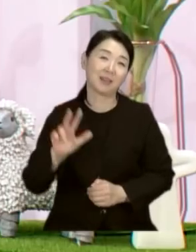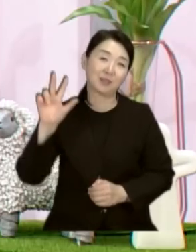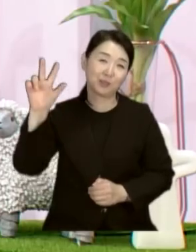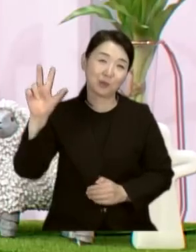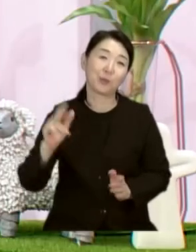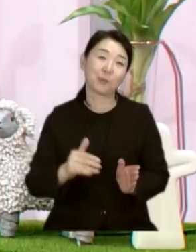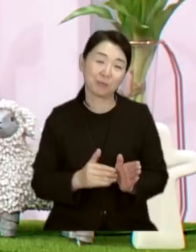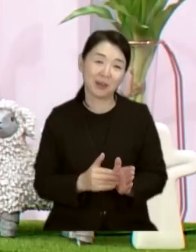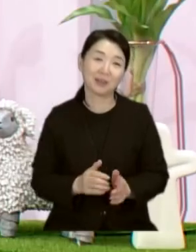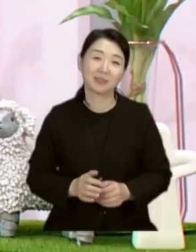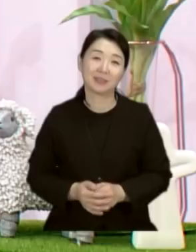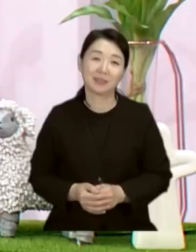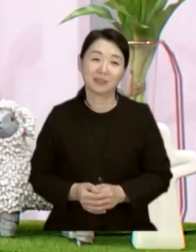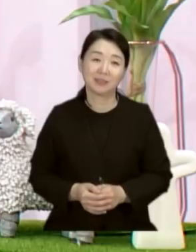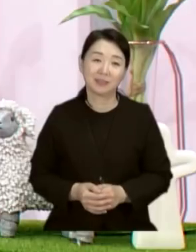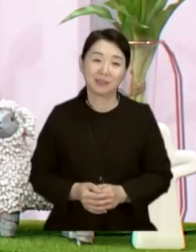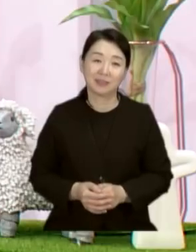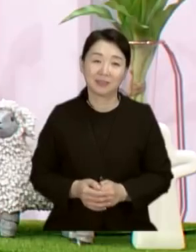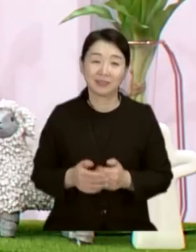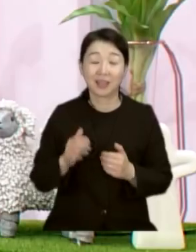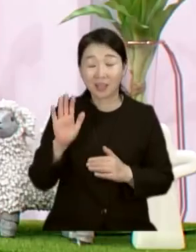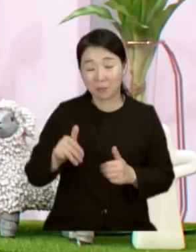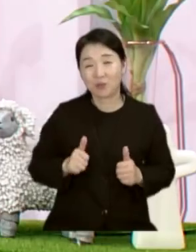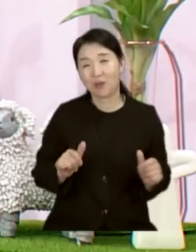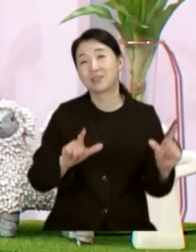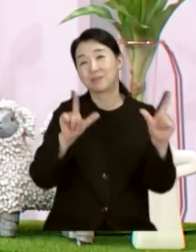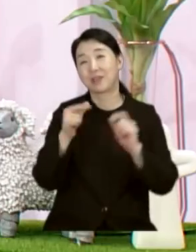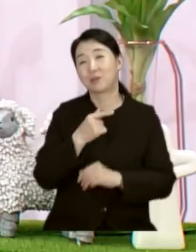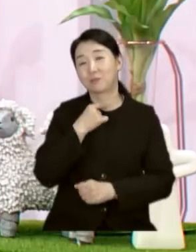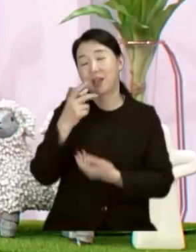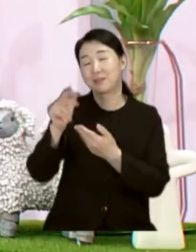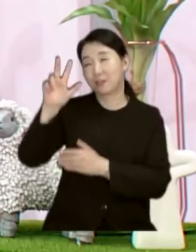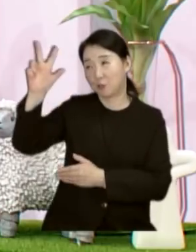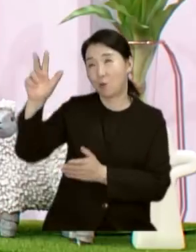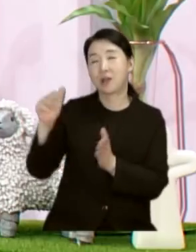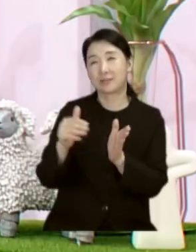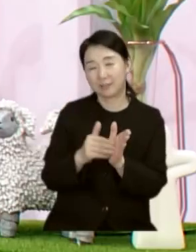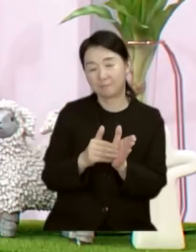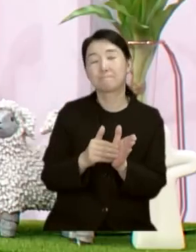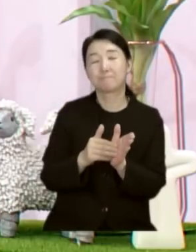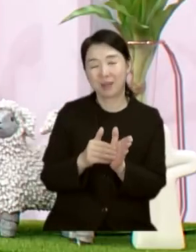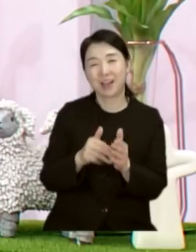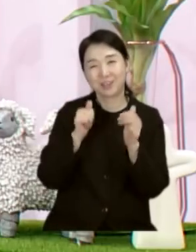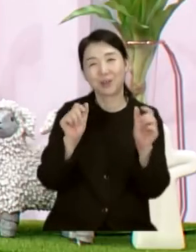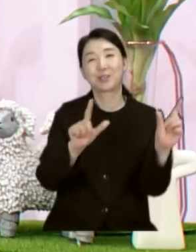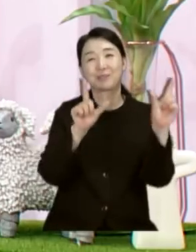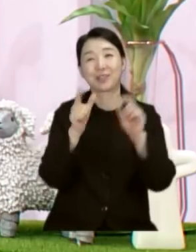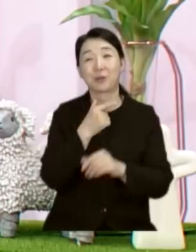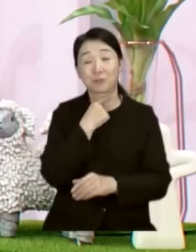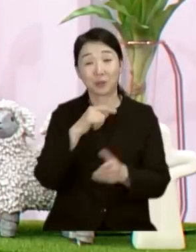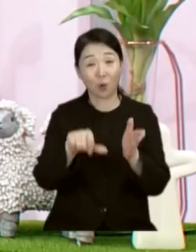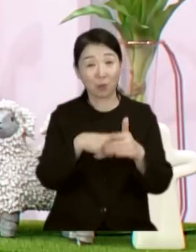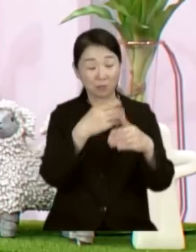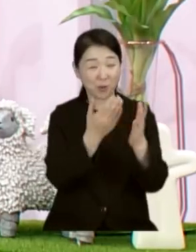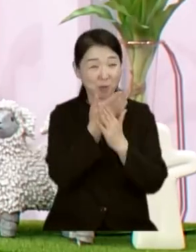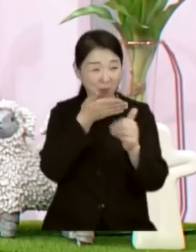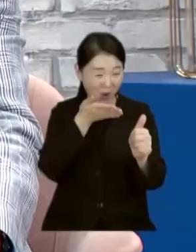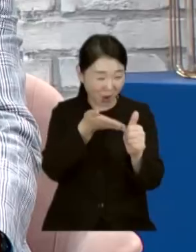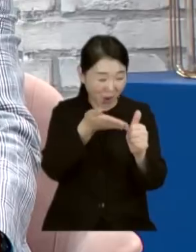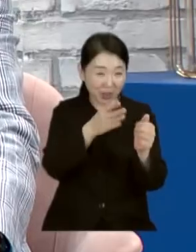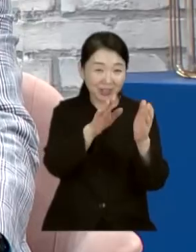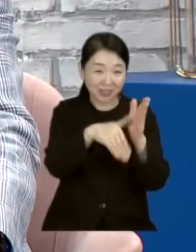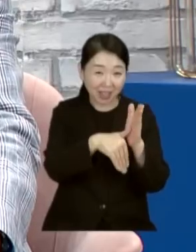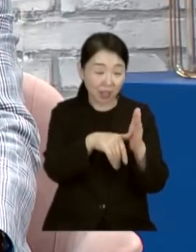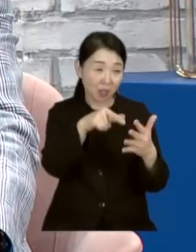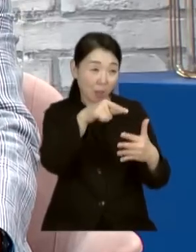그렇게 서원을 했어요. 와. 그래서 저는 열심히 살 거예요. 하나님께 서운한 게 있기 때문에 아멘. 네, 열심히 살 거예요. 그 500명 다